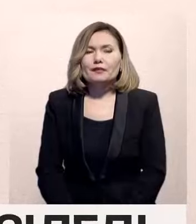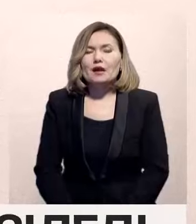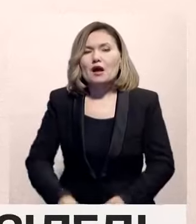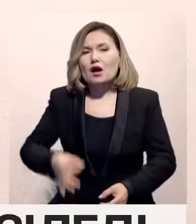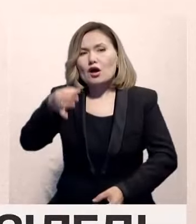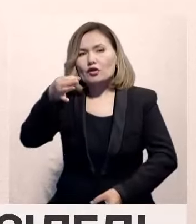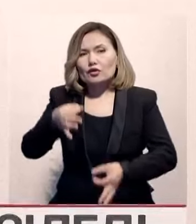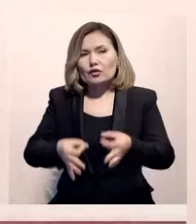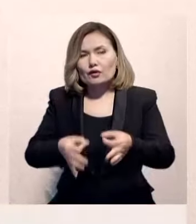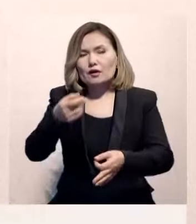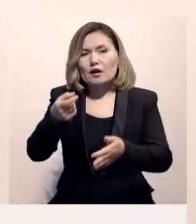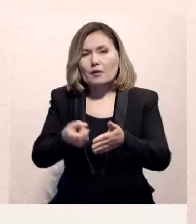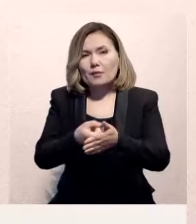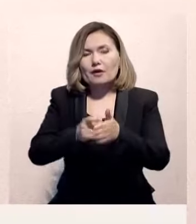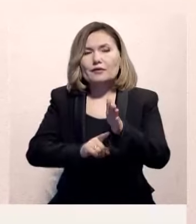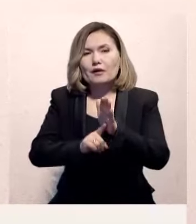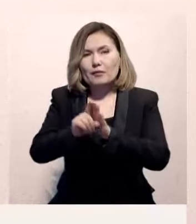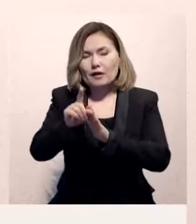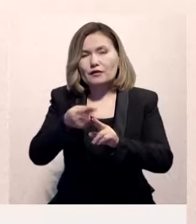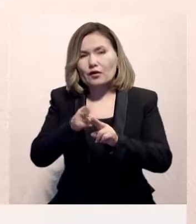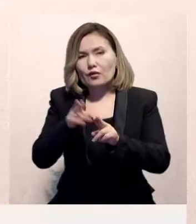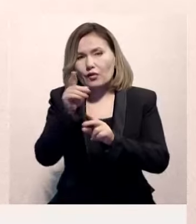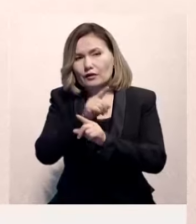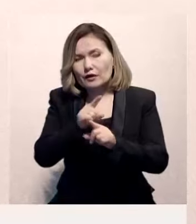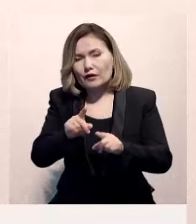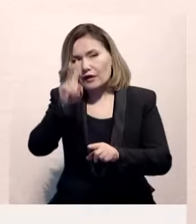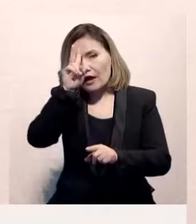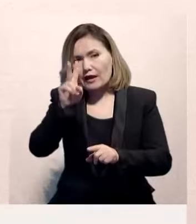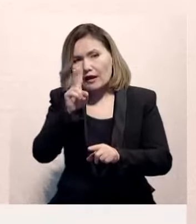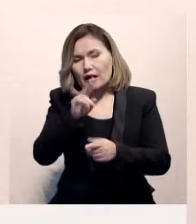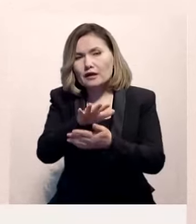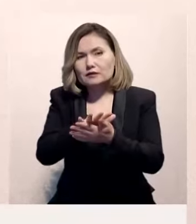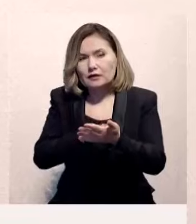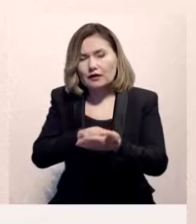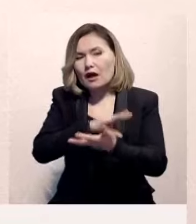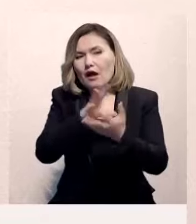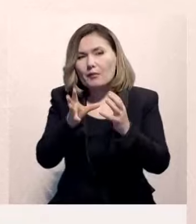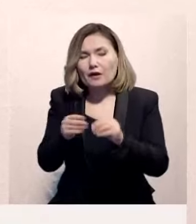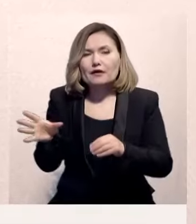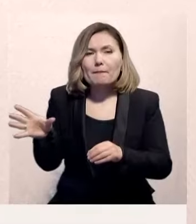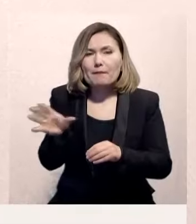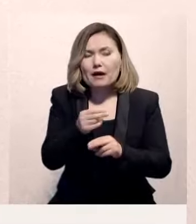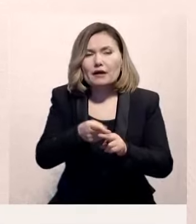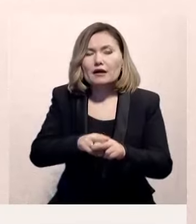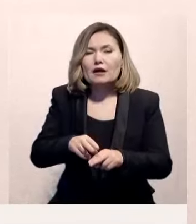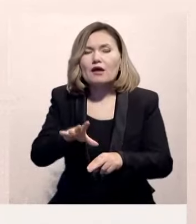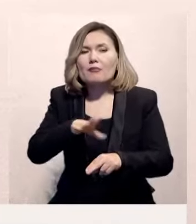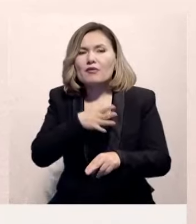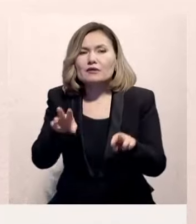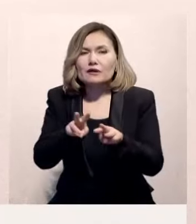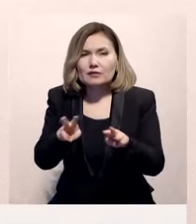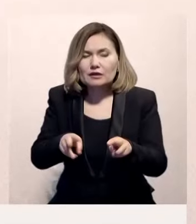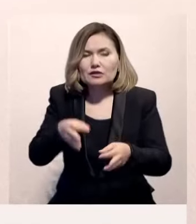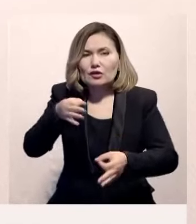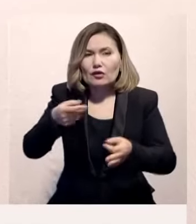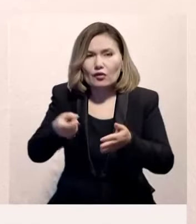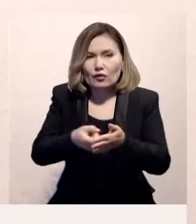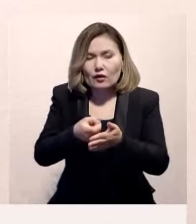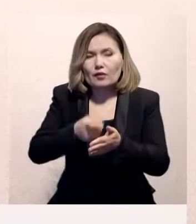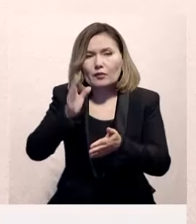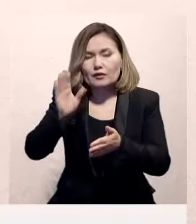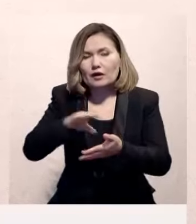Тергеудің заңмен белгіленген мерзімі бар. Ол бірден екі айға беріледі. Оның барысында барлық жедел тергеу іс-шаралары жүргізіледі.